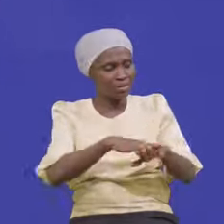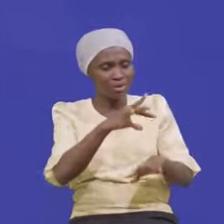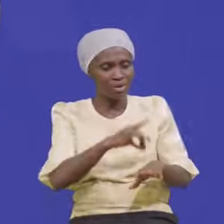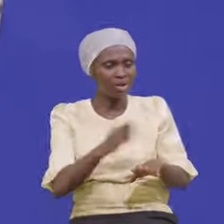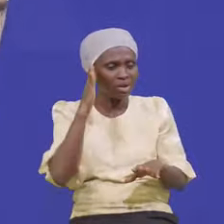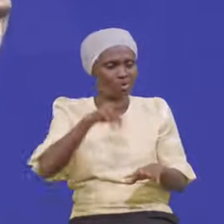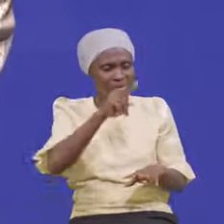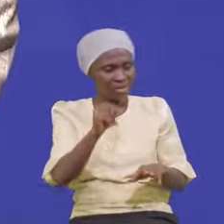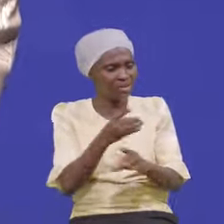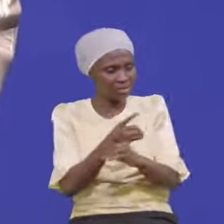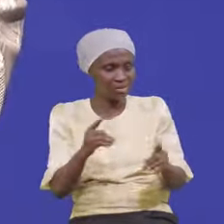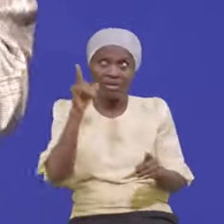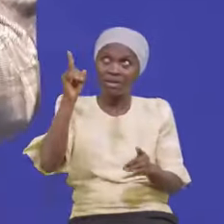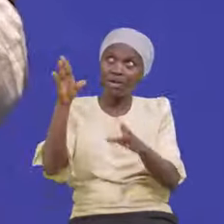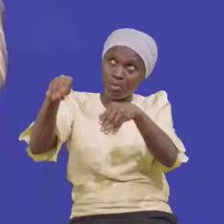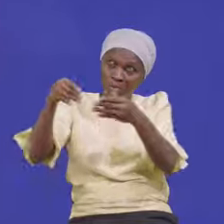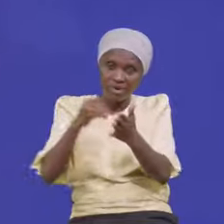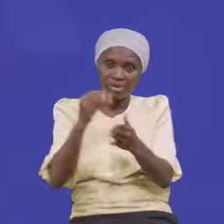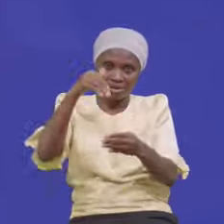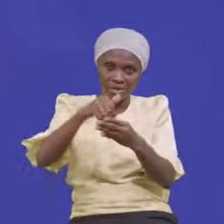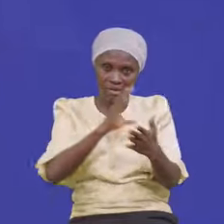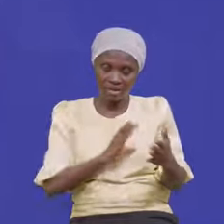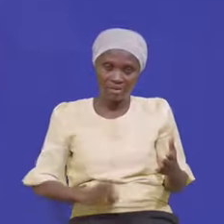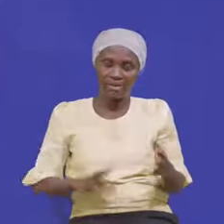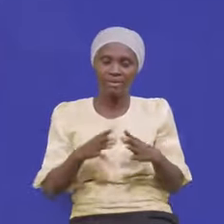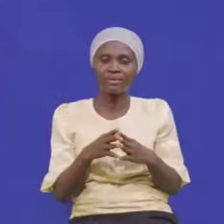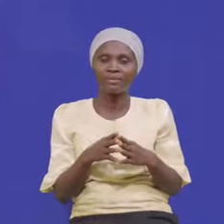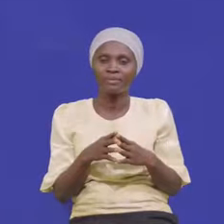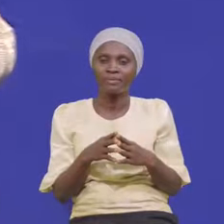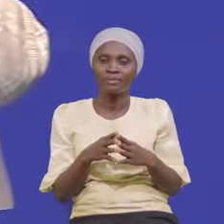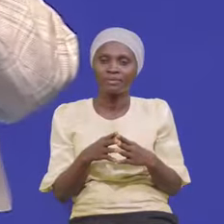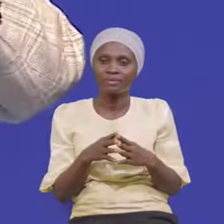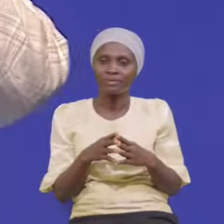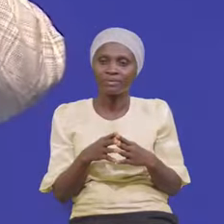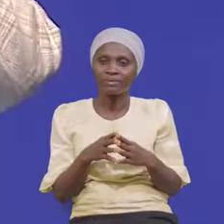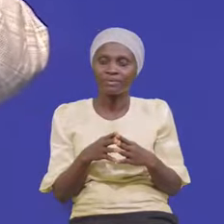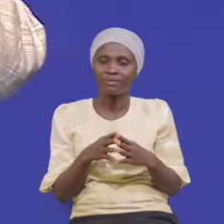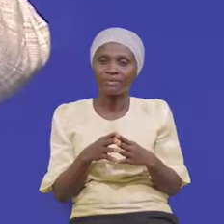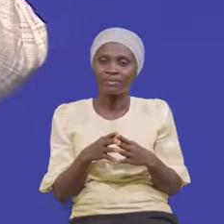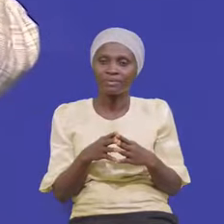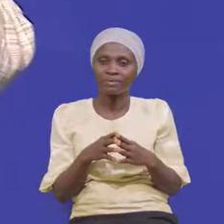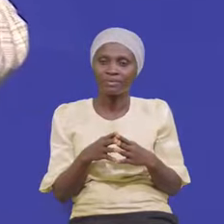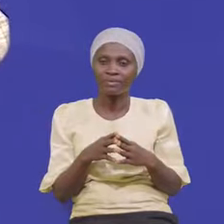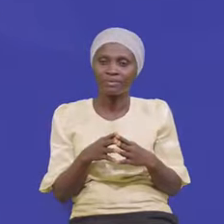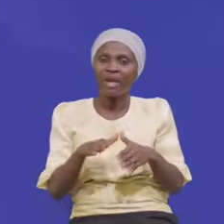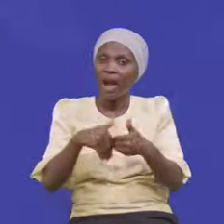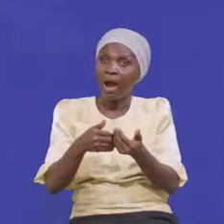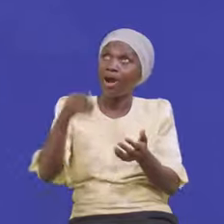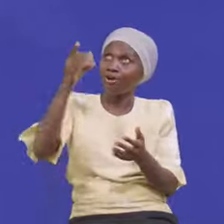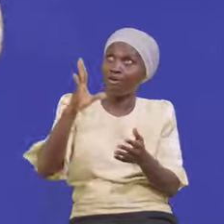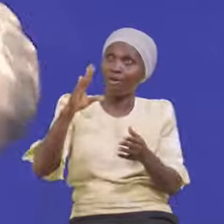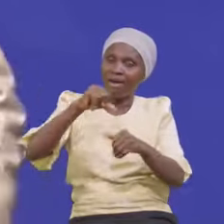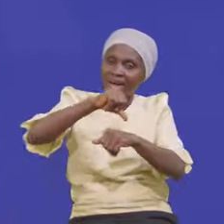willing deliverance, he provided in Christ, భూమి మీద ప్రజలకు విడుదల కావాలి తండ్రి అయిన దేవుడు దాన్ని క్రీస్తులో ఉంచాడు. How God